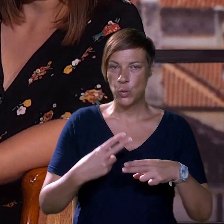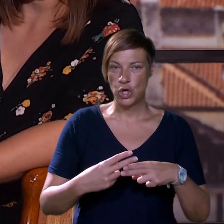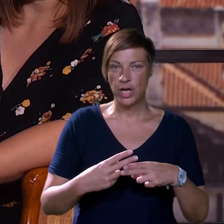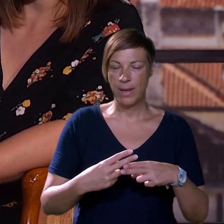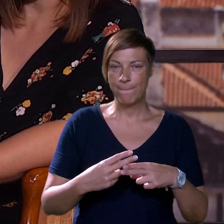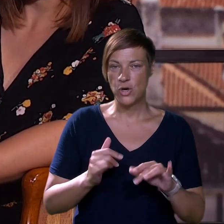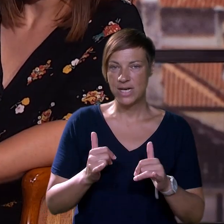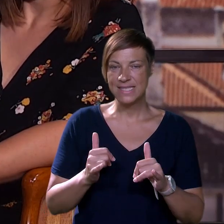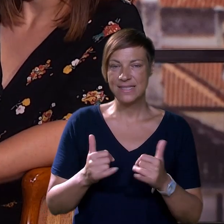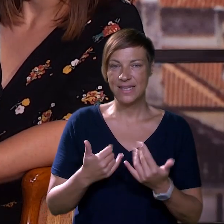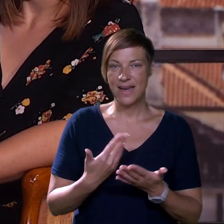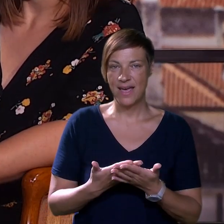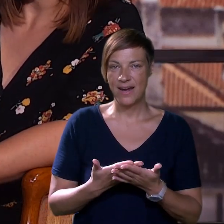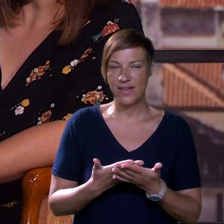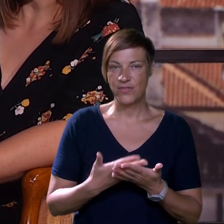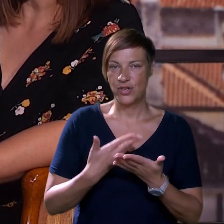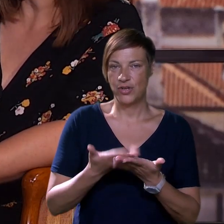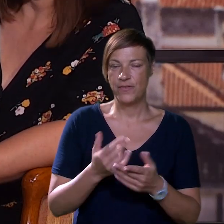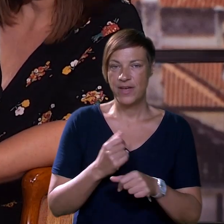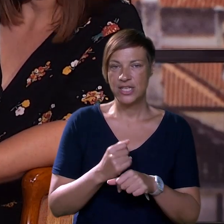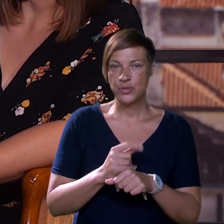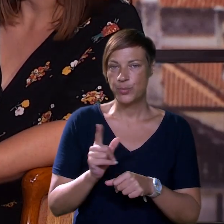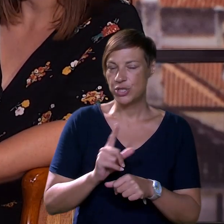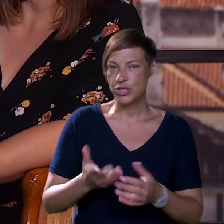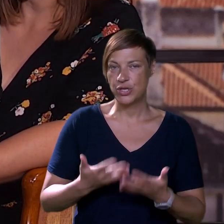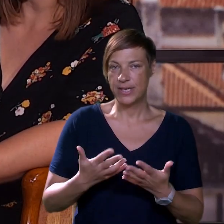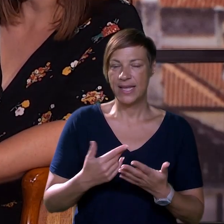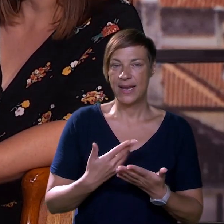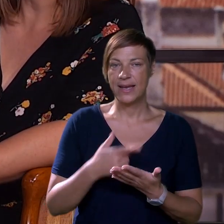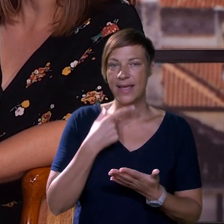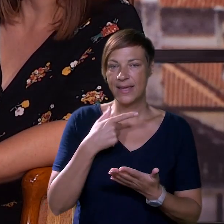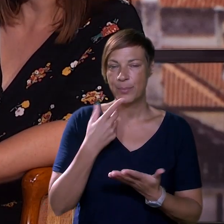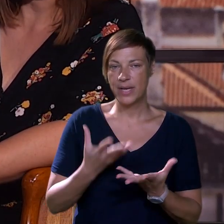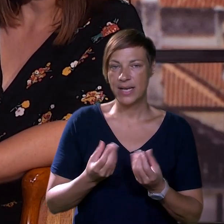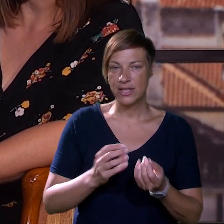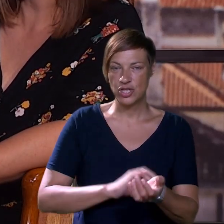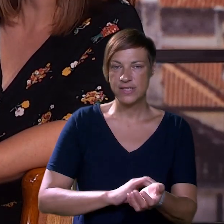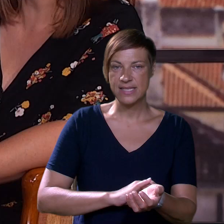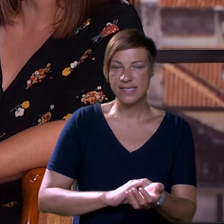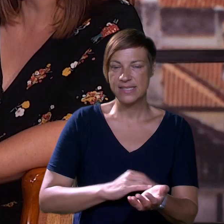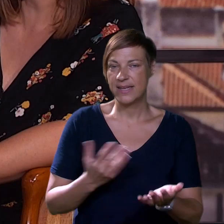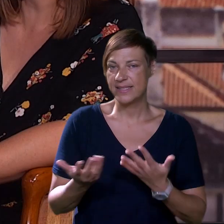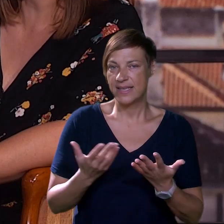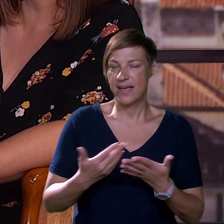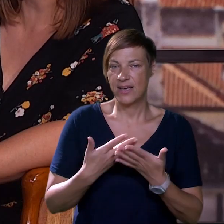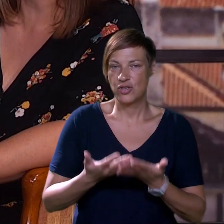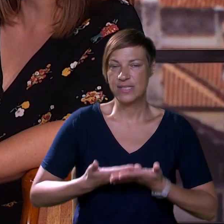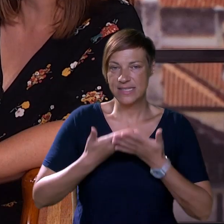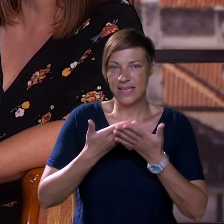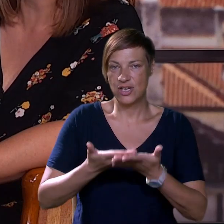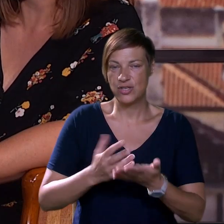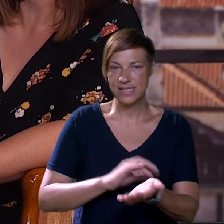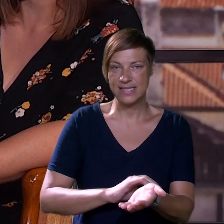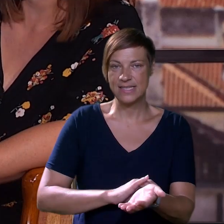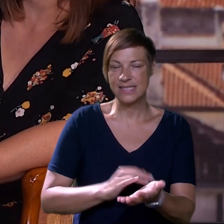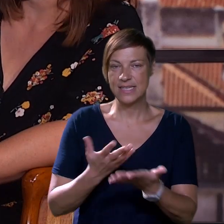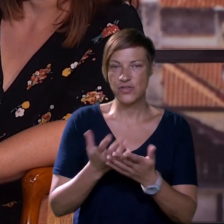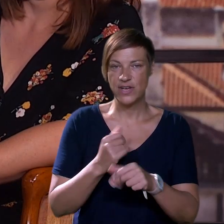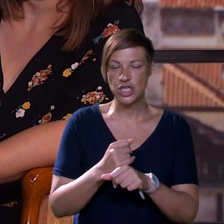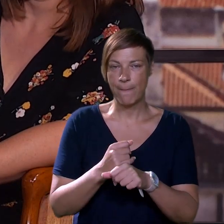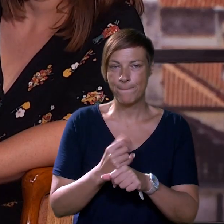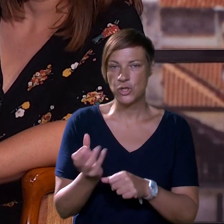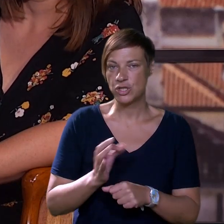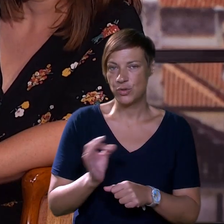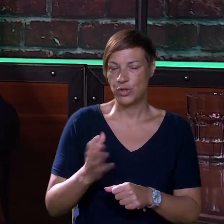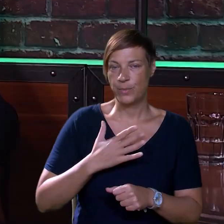bolesti. Naravno, vaš posao nije lak. Neki bi rekli da je dosta stresan. Kako da se nositi sa stresom u vašem poslu? A